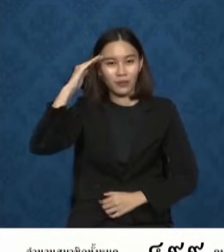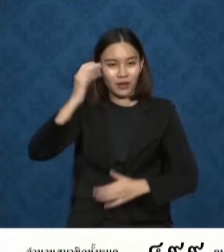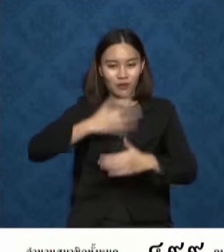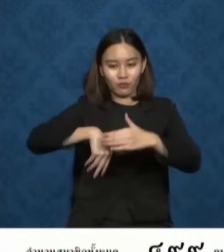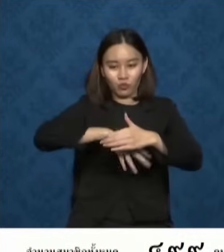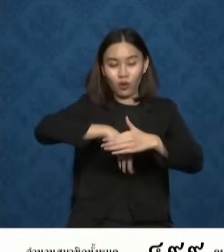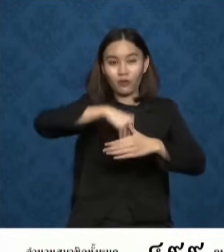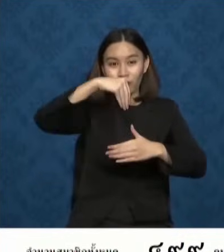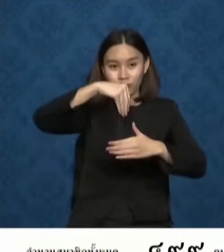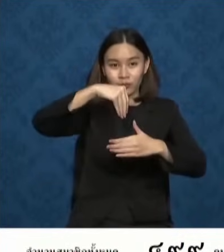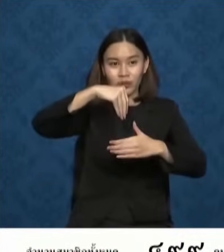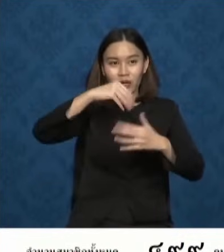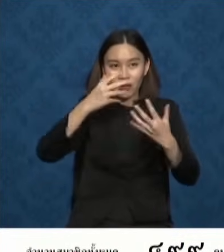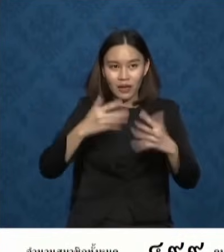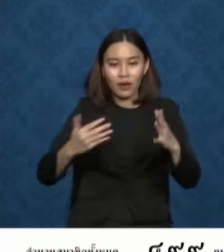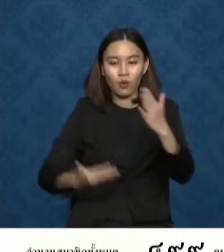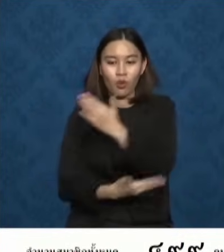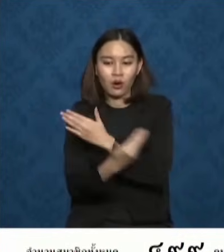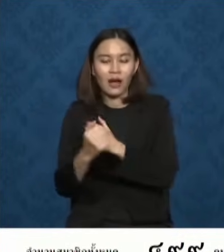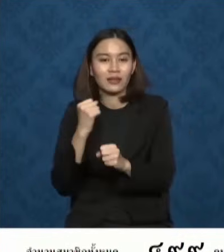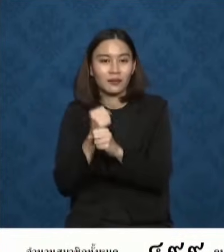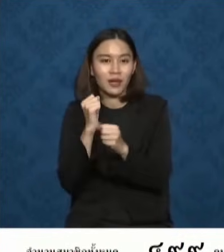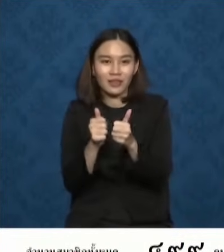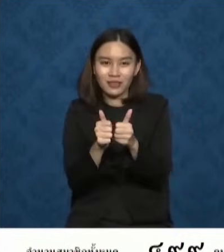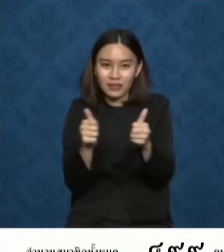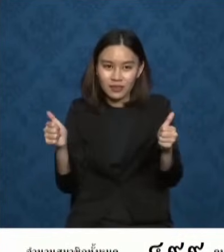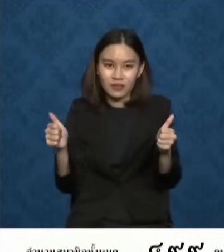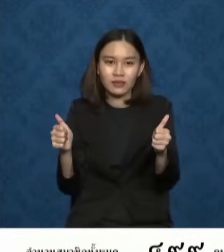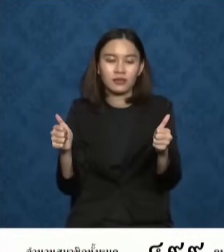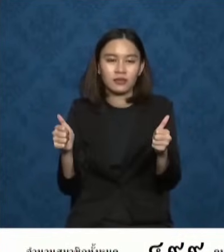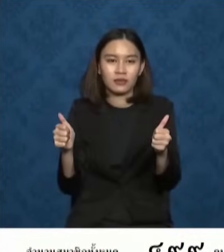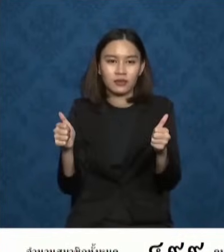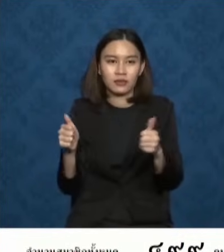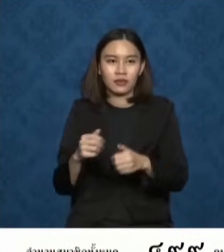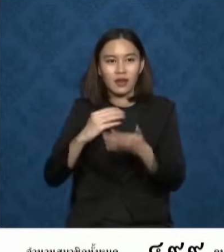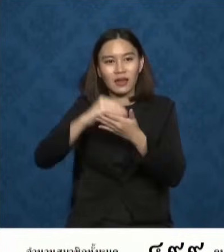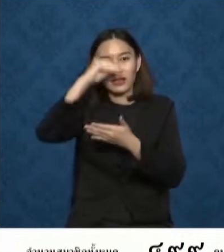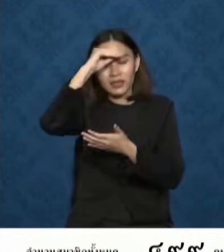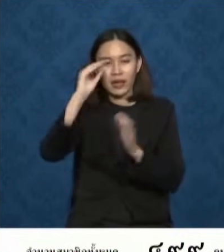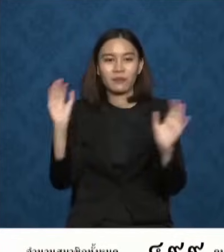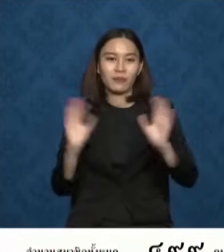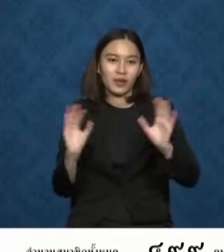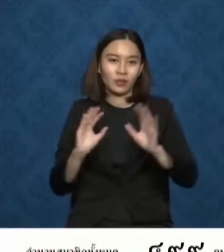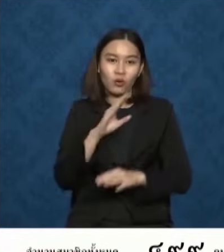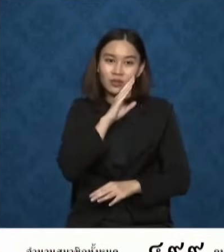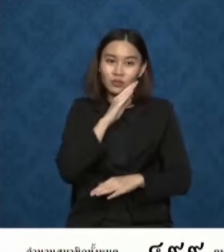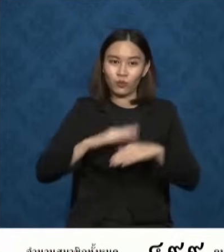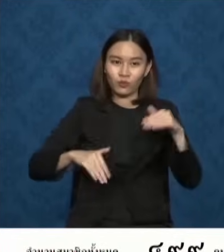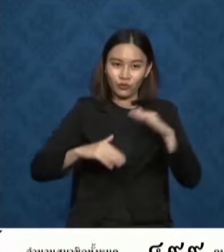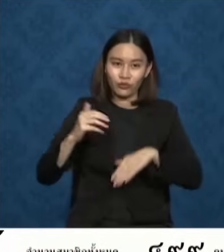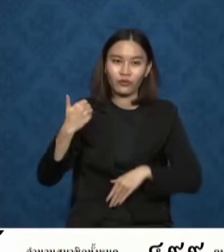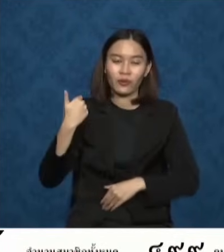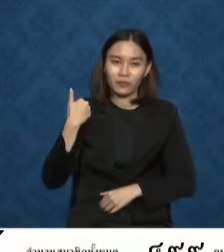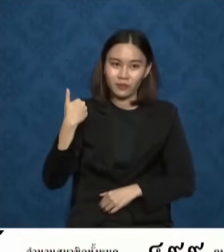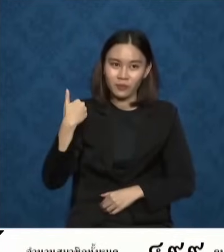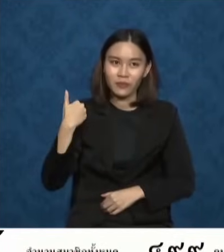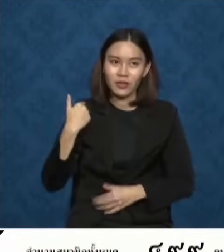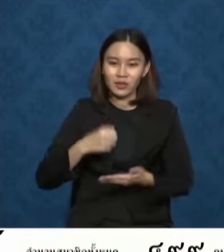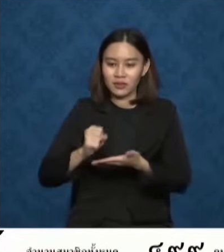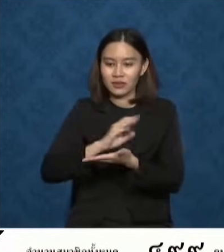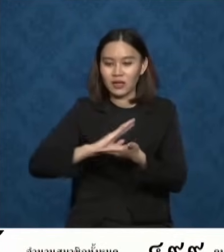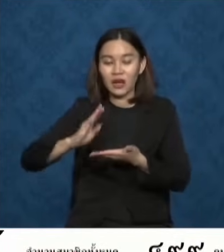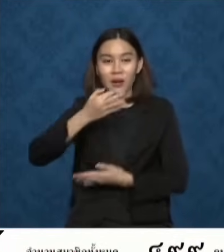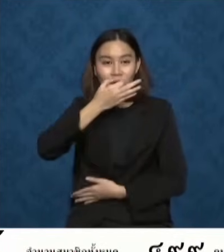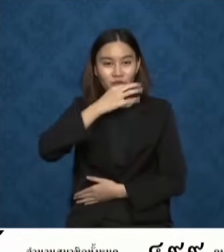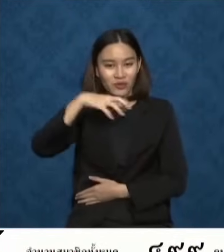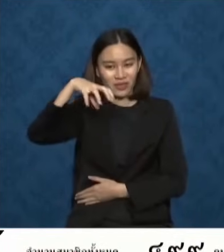ำการเนี่ยได้มีโอกาสทำงานดีๆคุณไม่ต้องเรียนก็ได้ถ้าคุณมีฝีมืออยู่แล้วนี่สถาบันคุณวุฒิวิชา